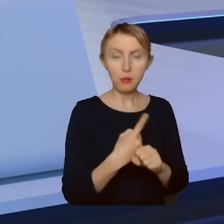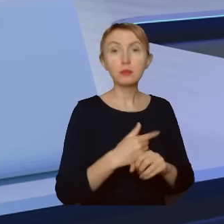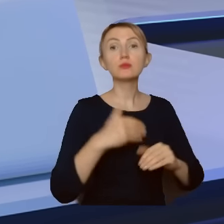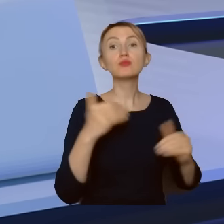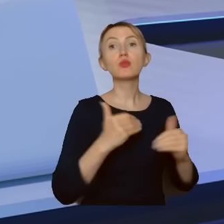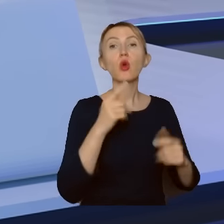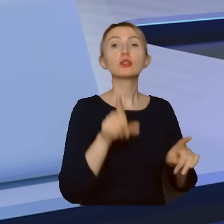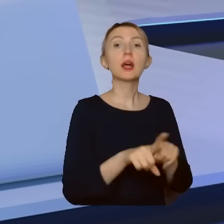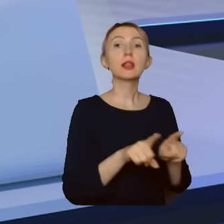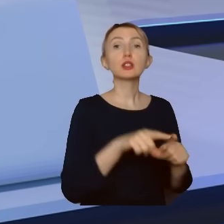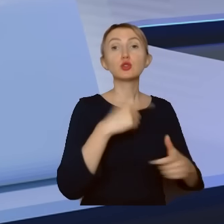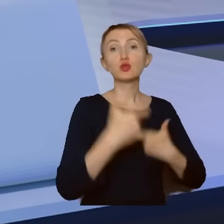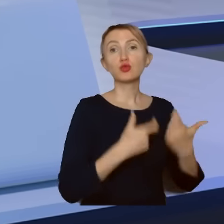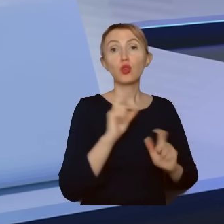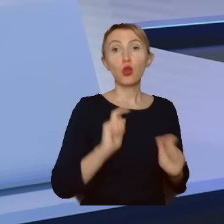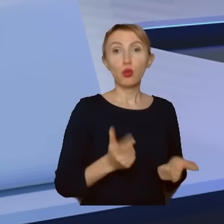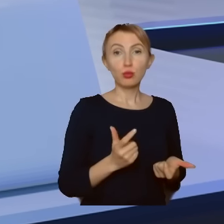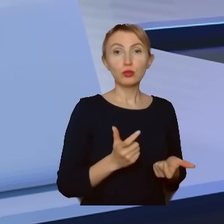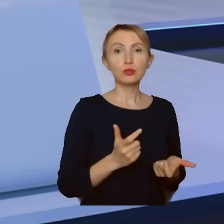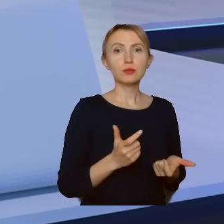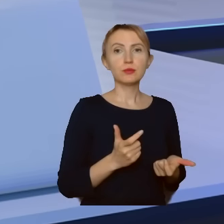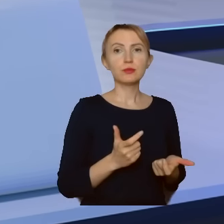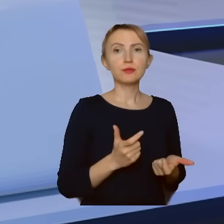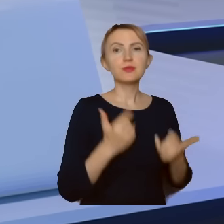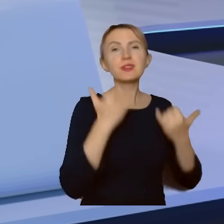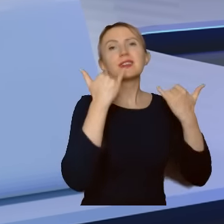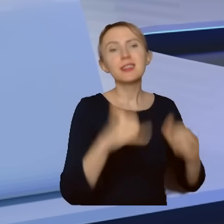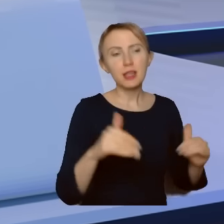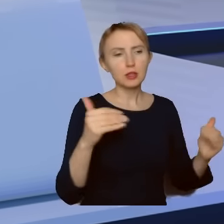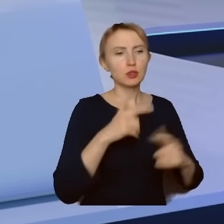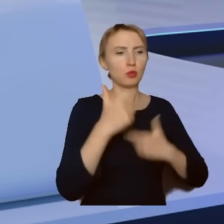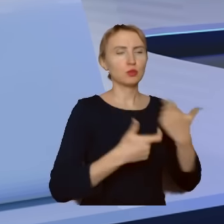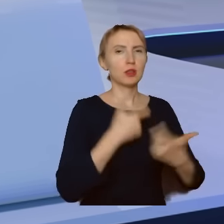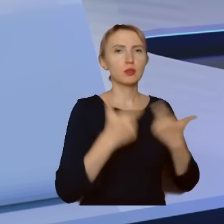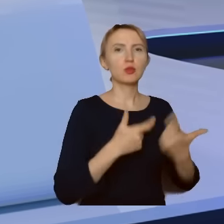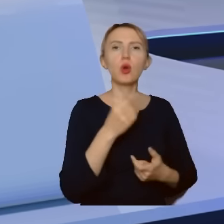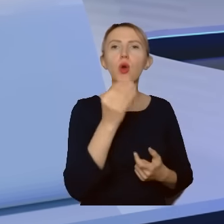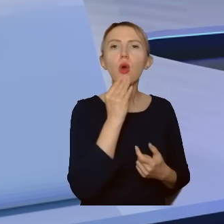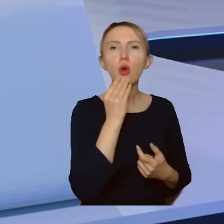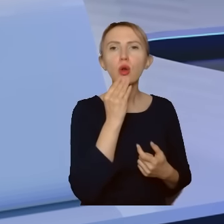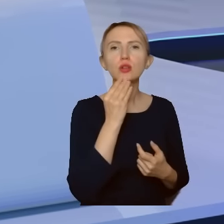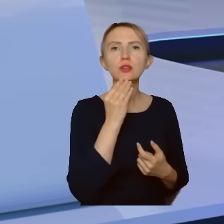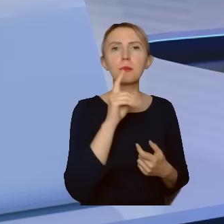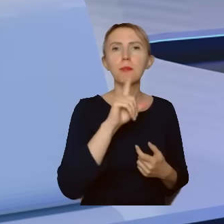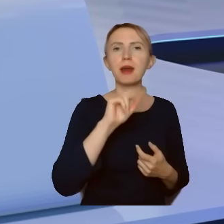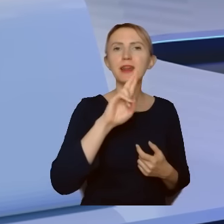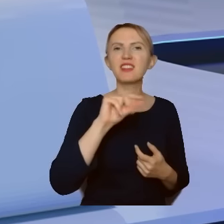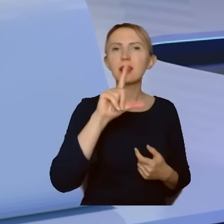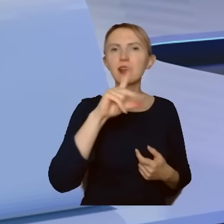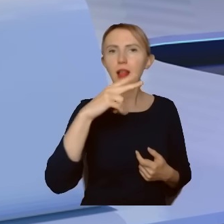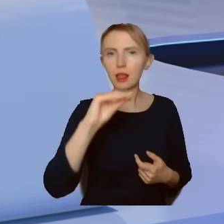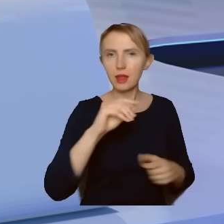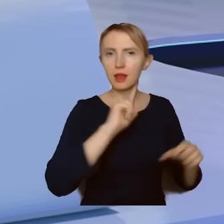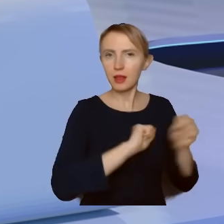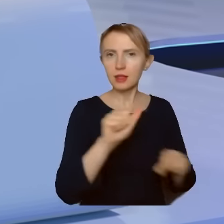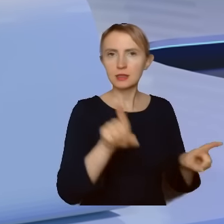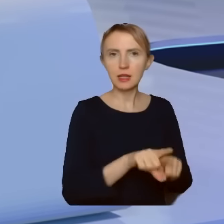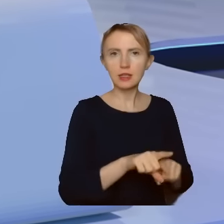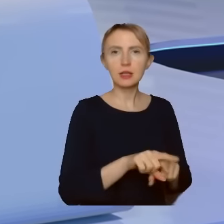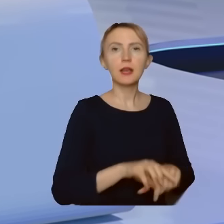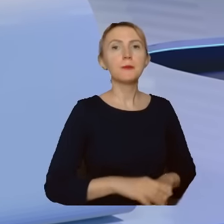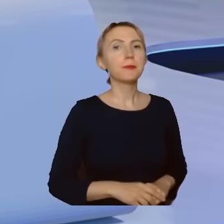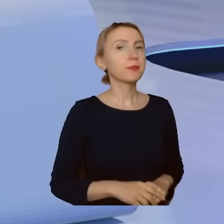również zrobić to inaczej. Można. Jest to odżywianie parenteralne. Ale wie pan co, panie redaktorze, bo